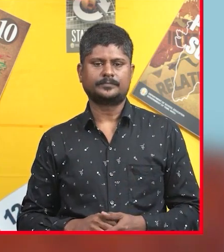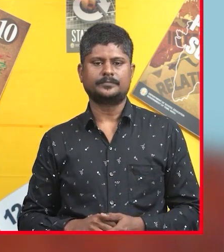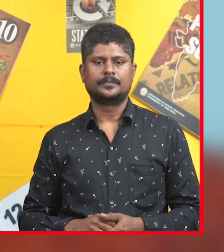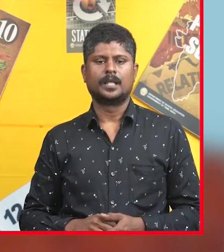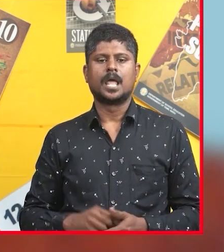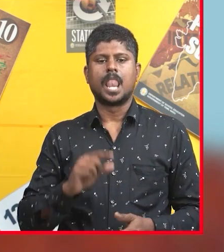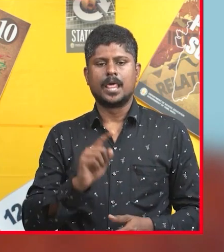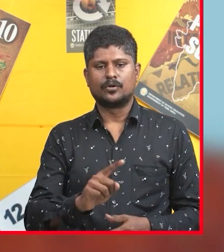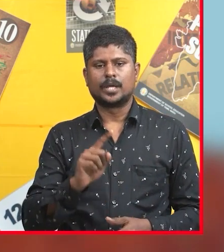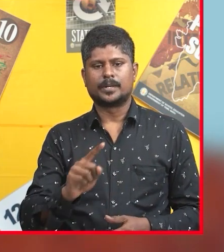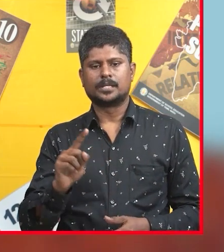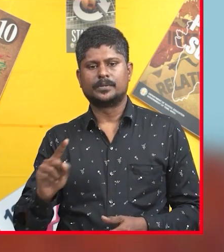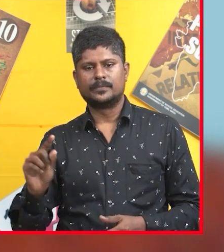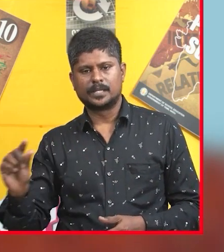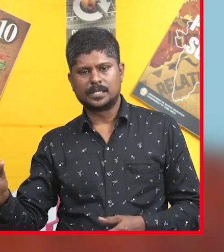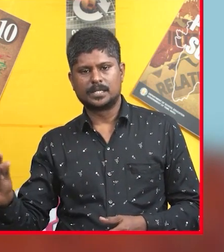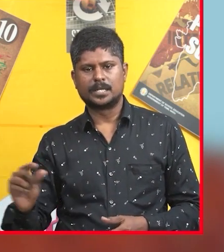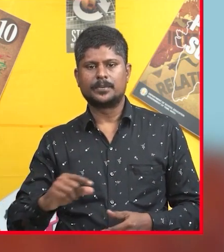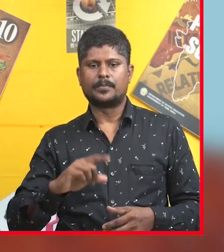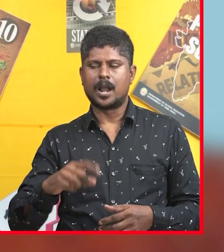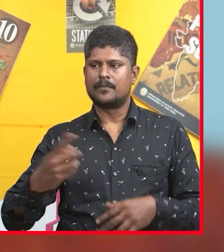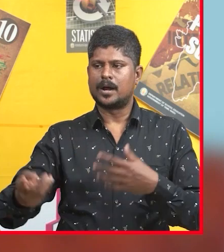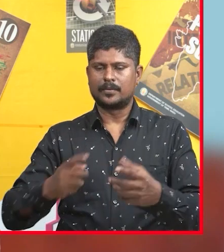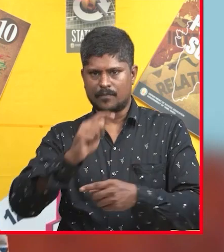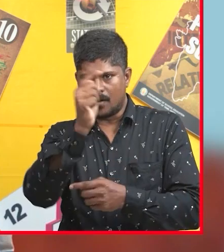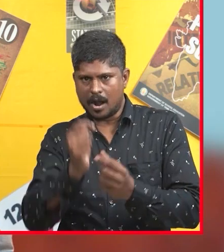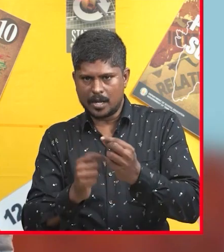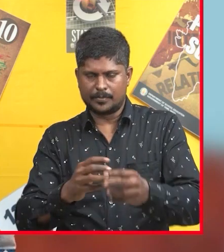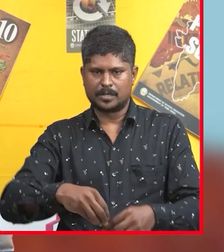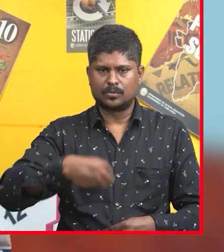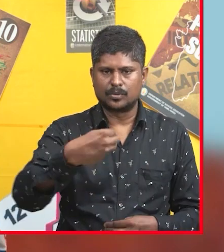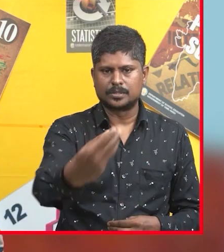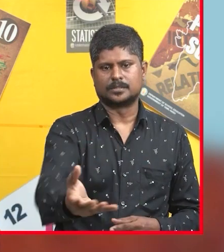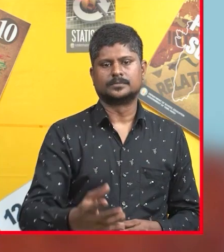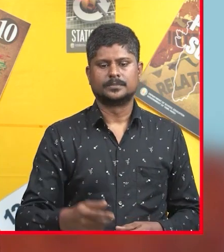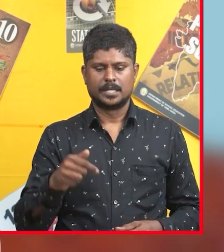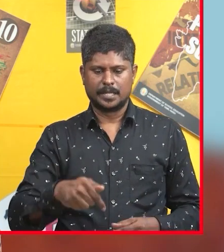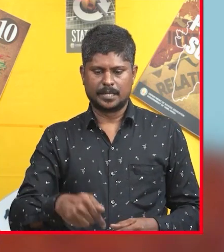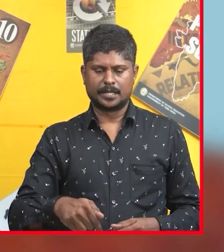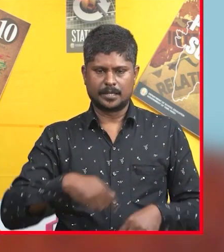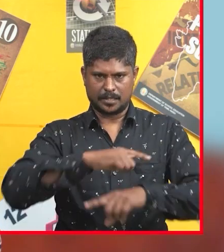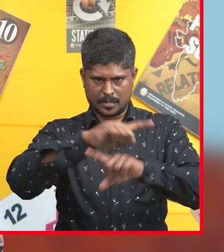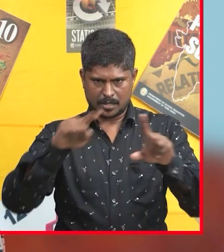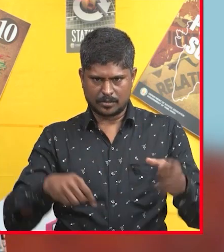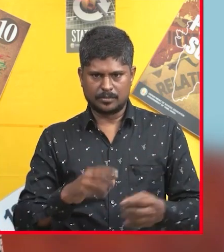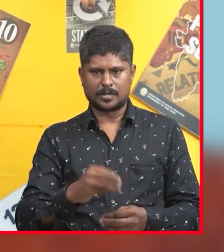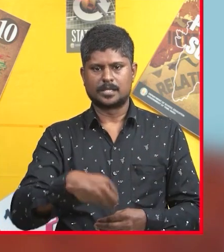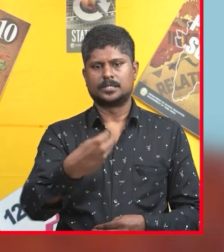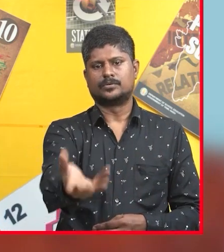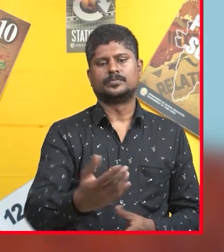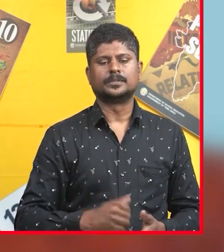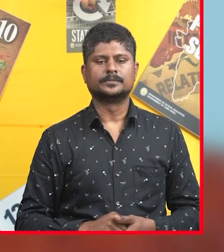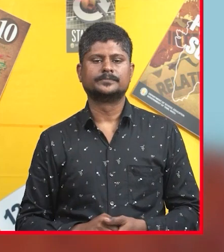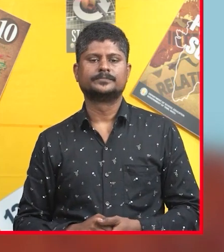விருந்திற்கு மற்று தன் இயம்புடை பழவாள் வைத்தனன் இன்று இக்கருங்கோட்டு சீரியால் பணையம் அப்படிங்கிற